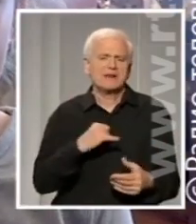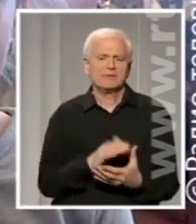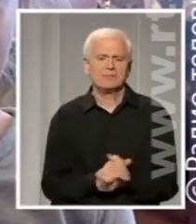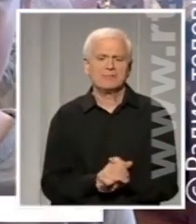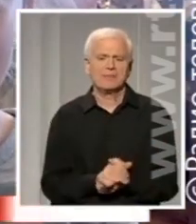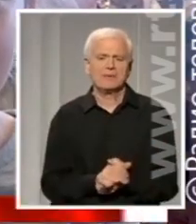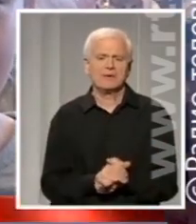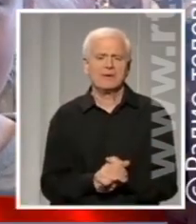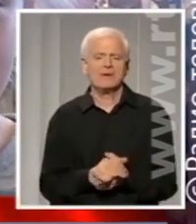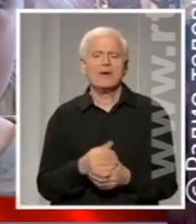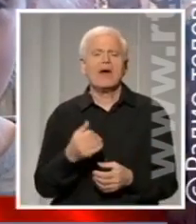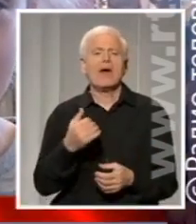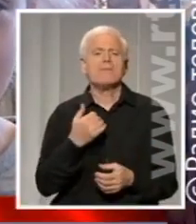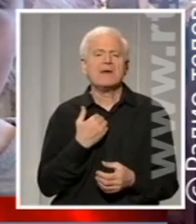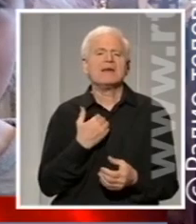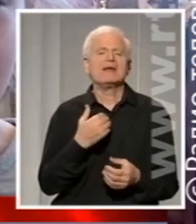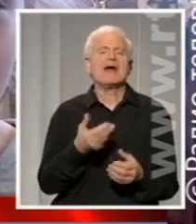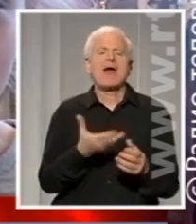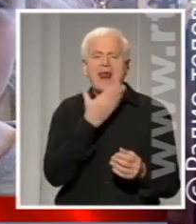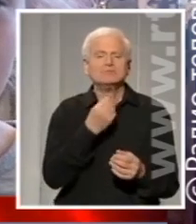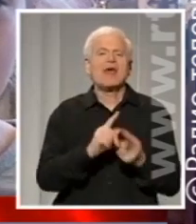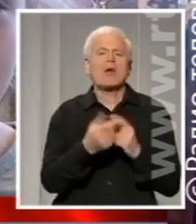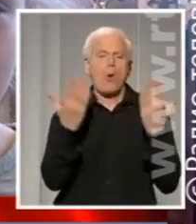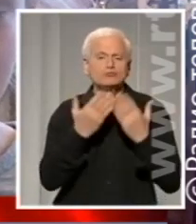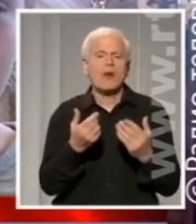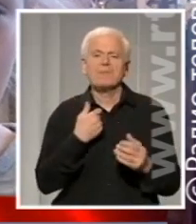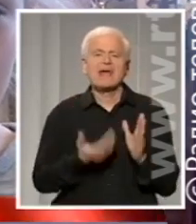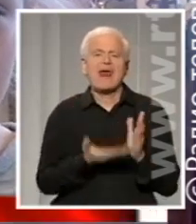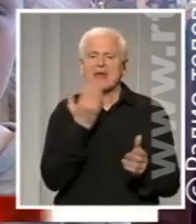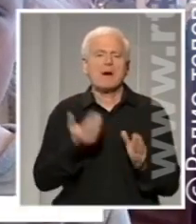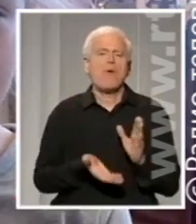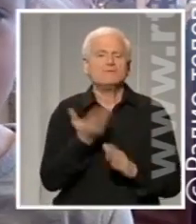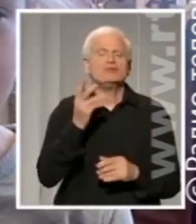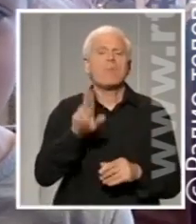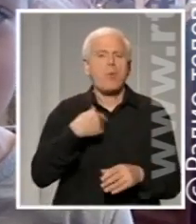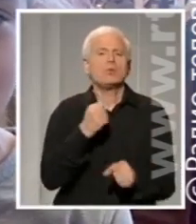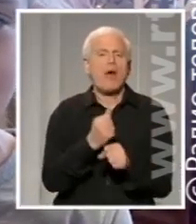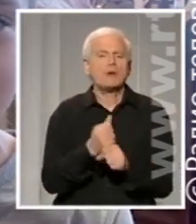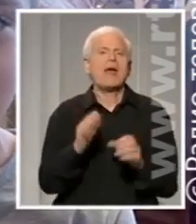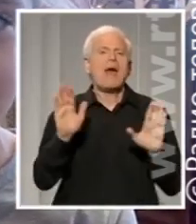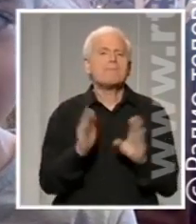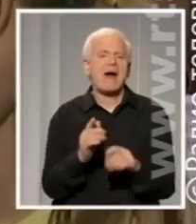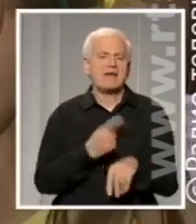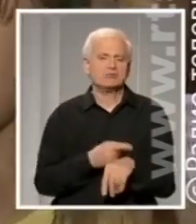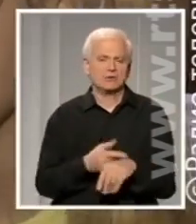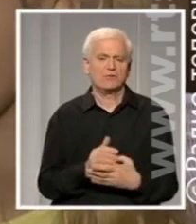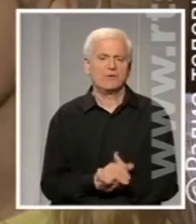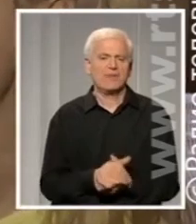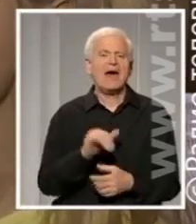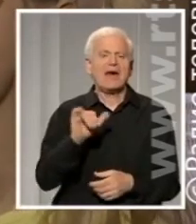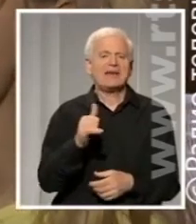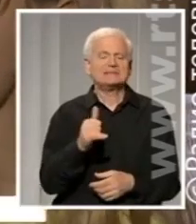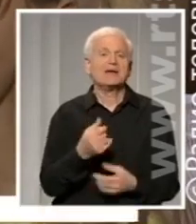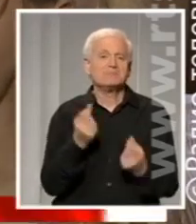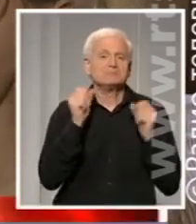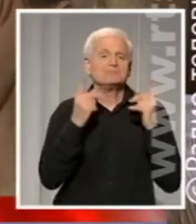se svidjelo, bilo mi je lepše nego u školi, pošto mnogo više toga mogu da uradim, ima manje časova. Jeste,